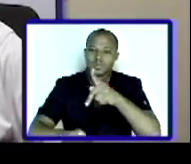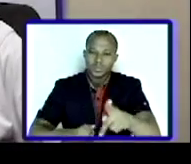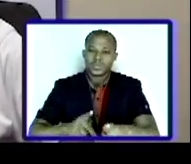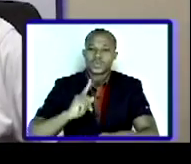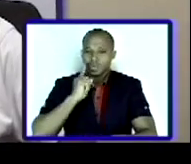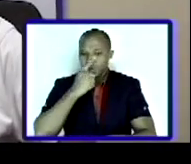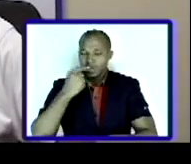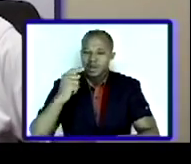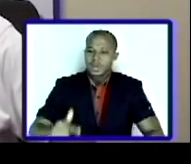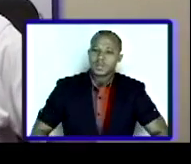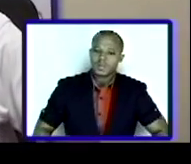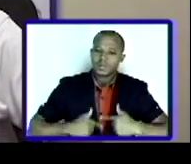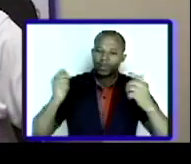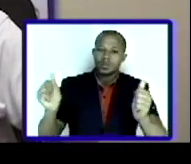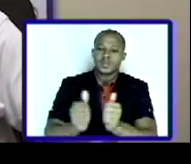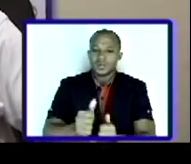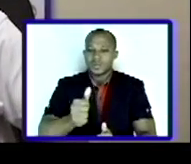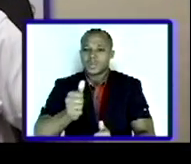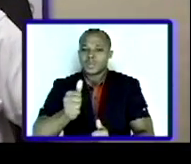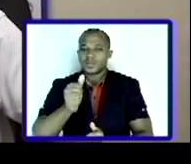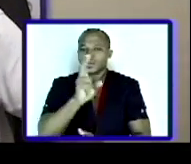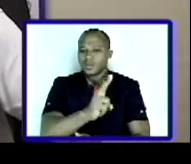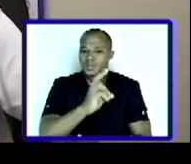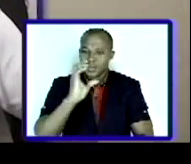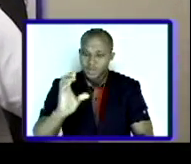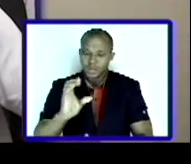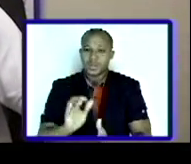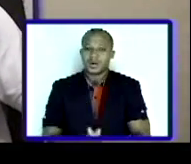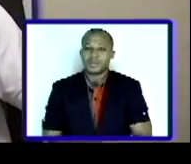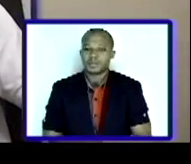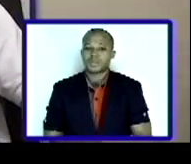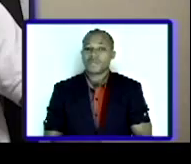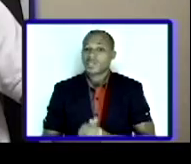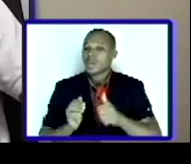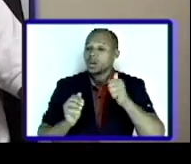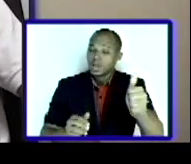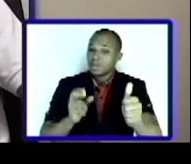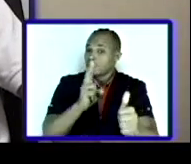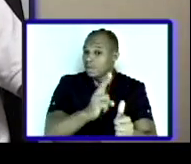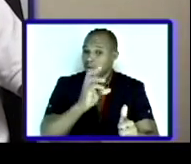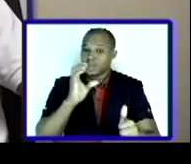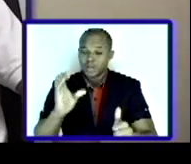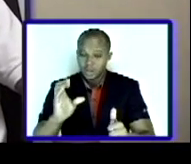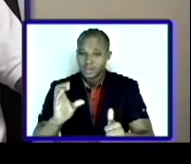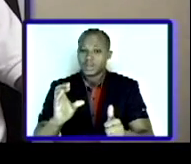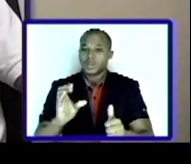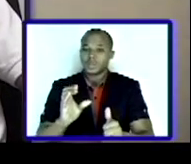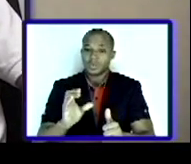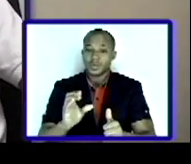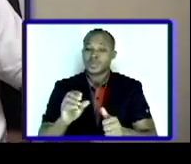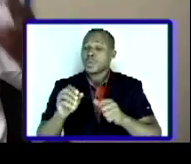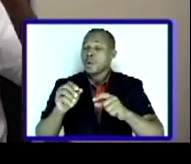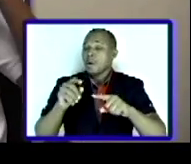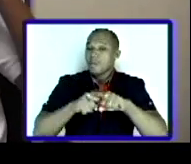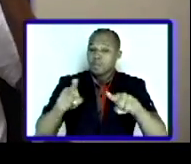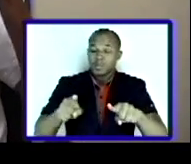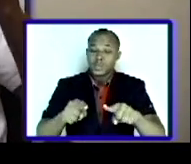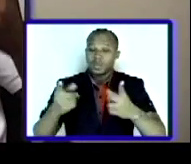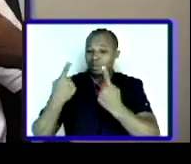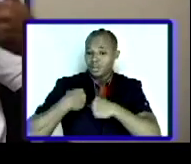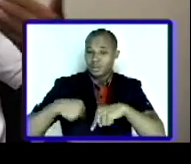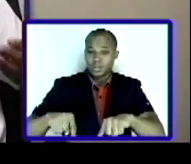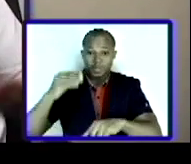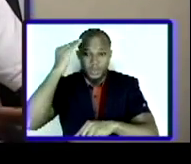vu avec mobilité réduite moi j'ai un petit handicap tout moi même spécialement mais qui pas trop agir sur moi parce que me penser que depuis tête